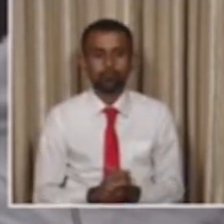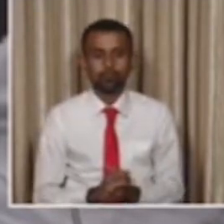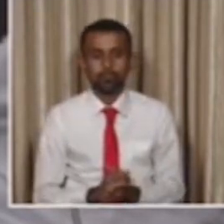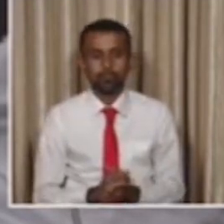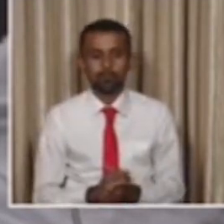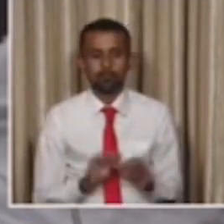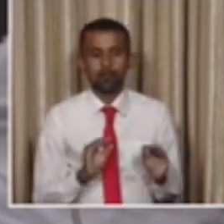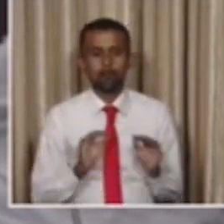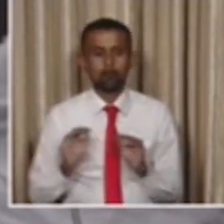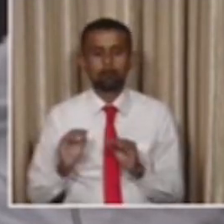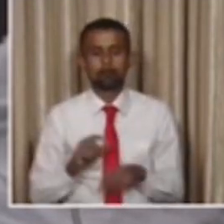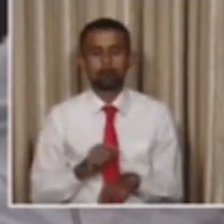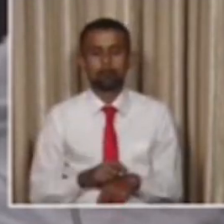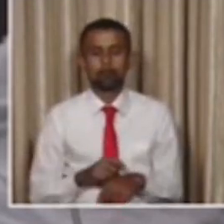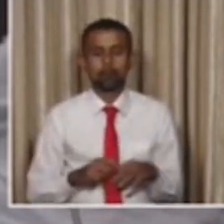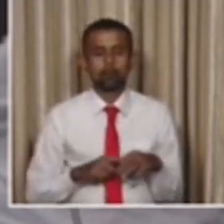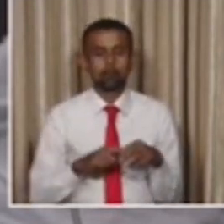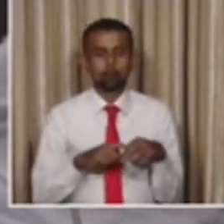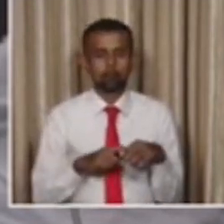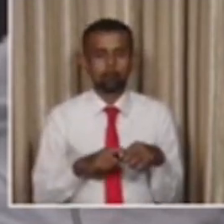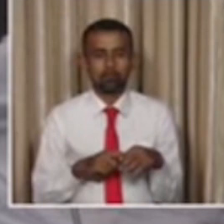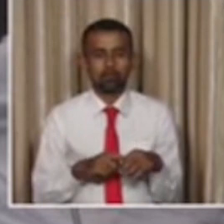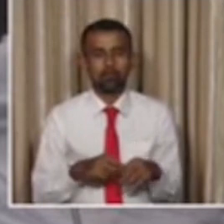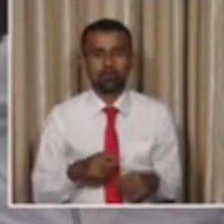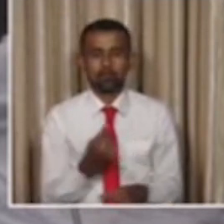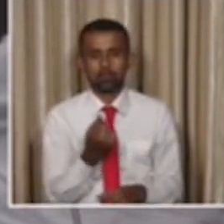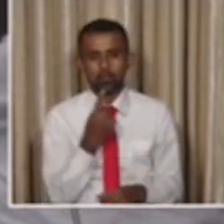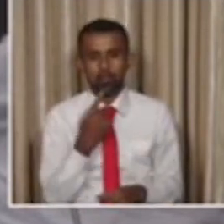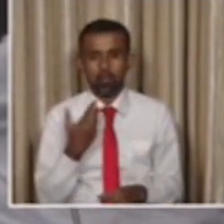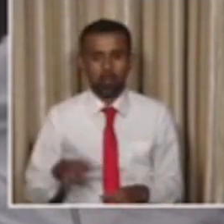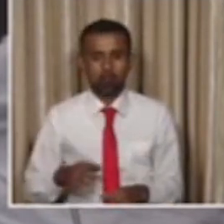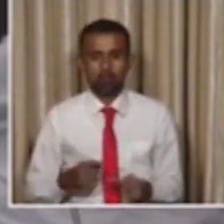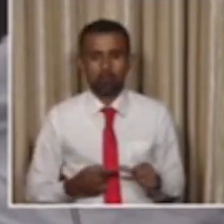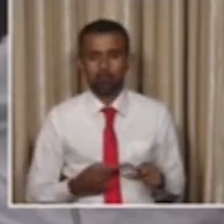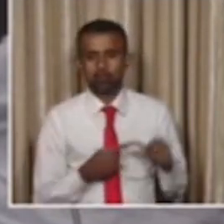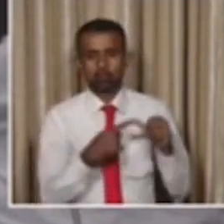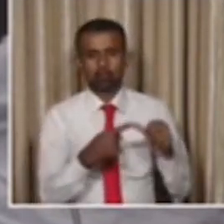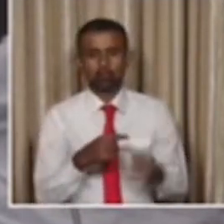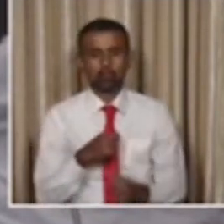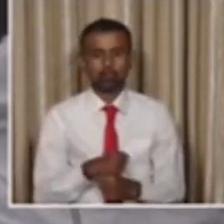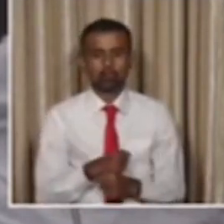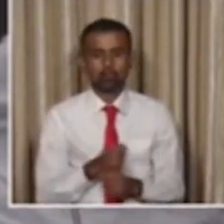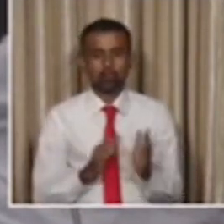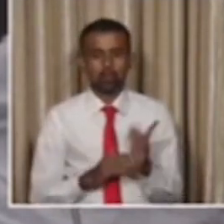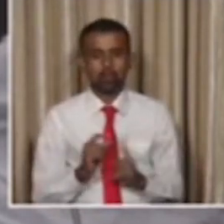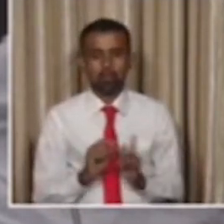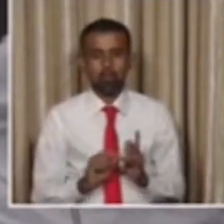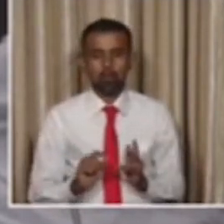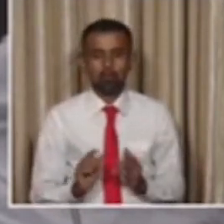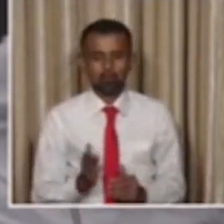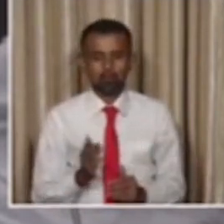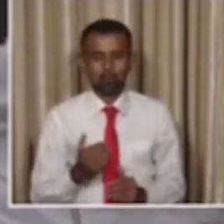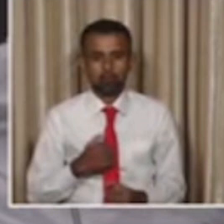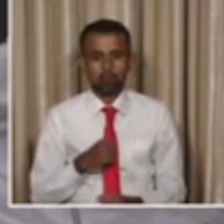සභාව කල් තබන අවස්ථාවේ ප්‍රශ්නය ඒ දිනේම නගලා තිබුණා. ඒකට පිළිතුරු රජය වෙනුවෙන් අමාත්‍යංශය වෙනුවෙන්